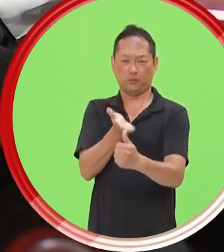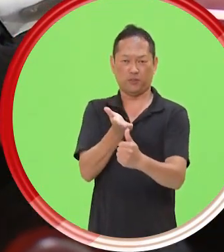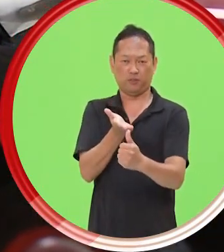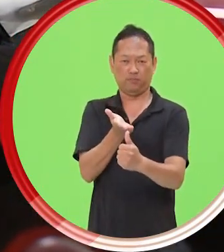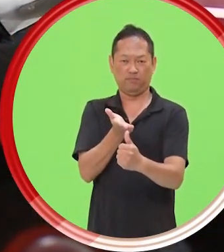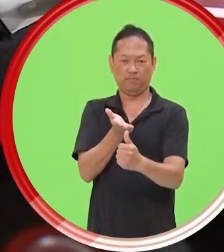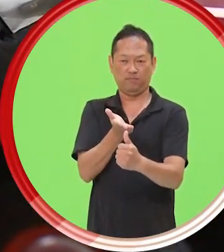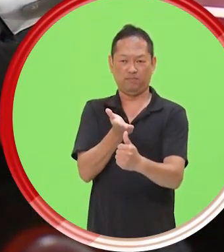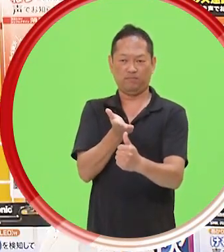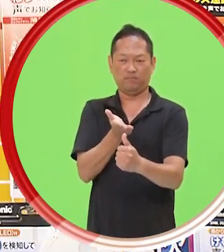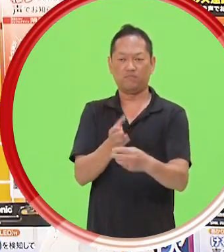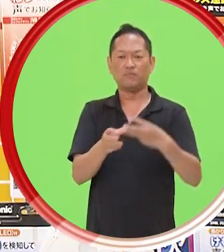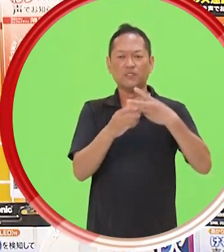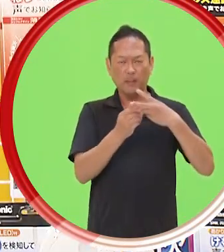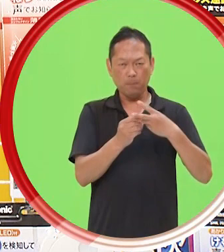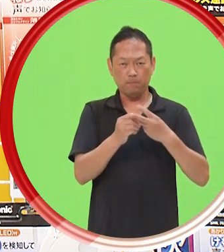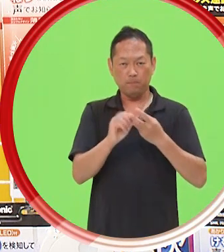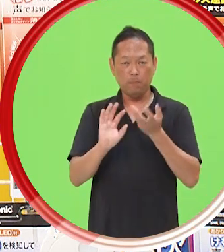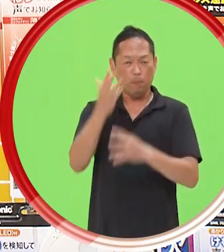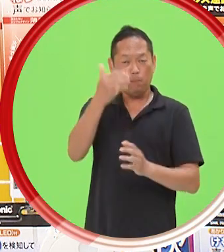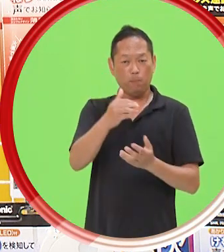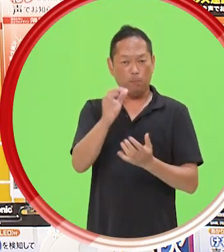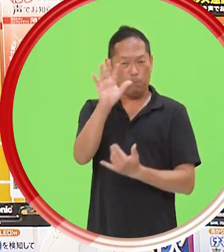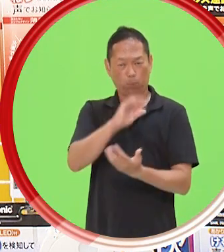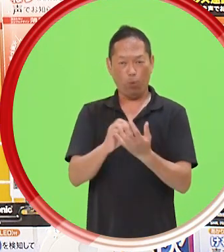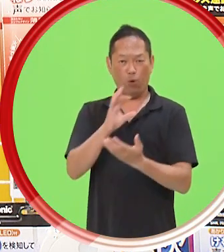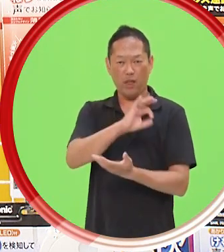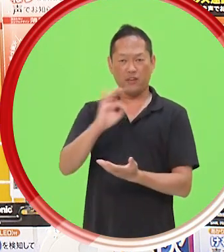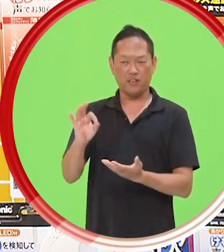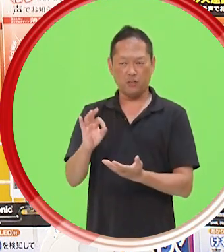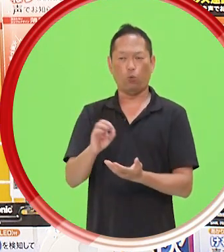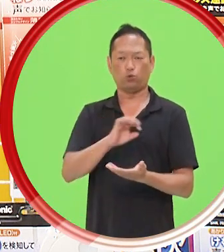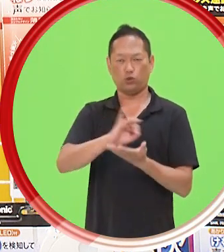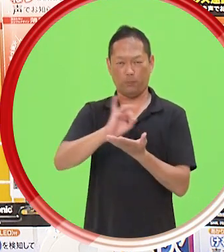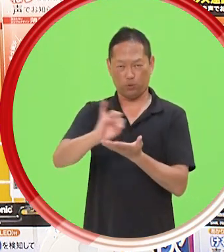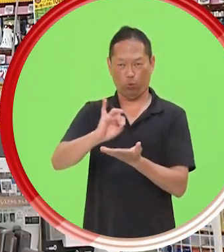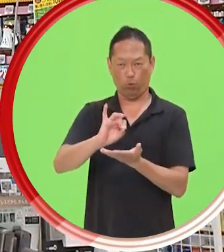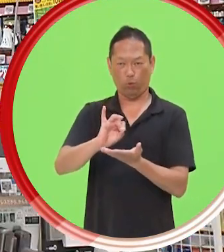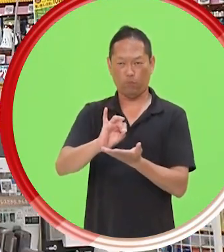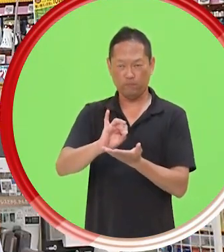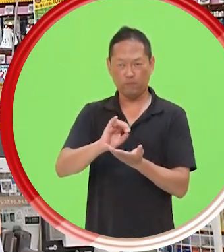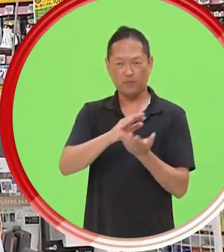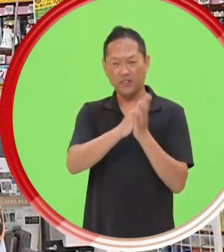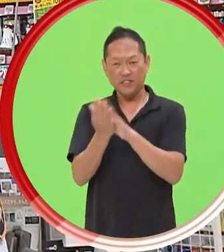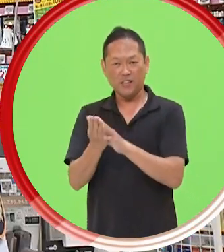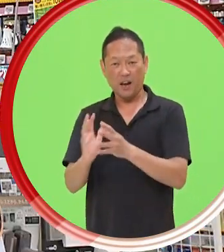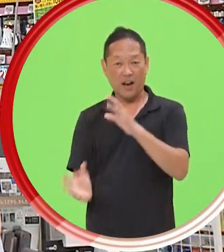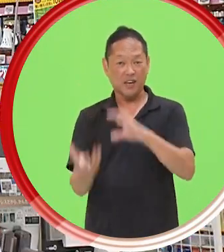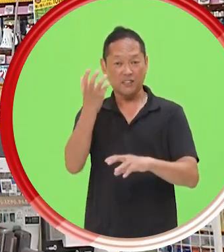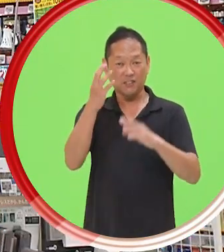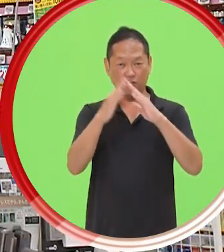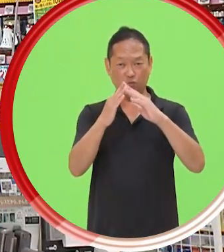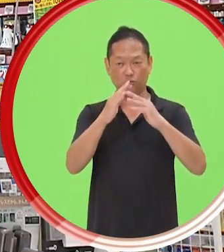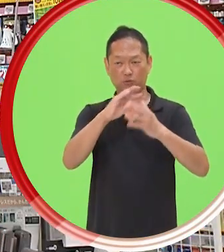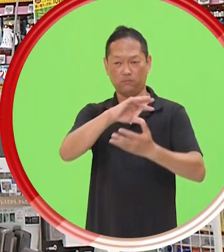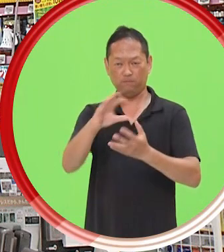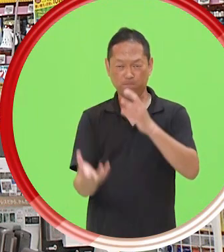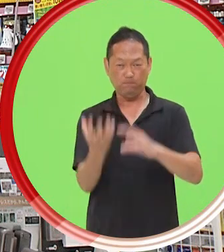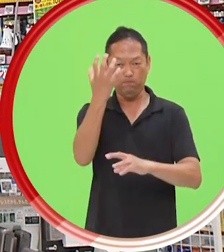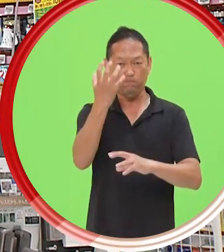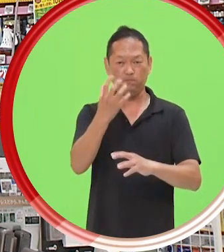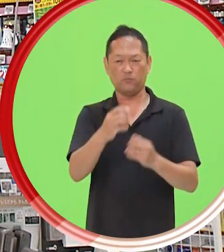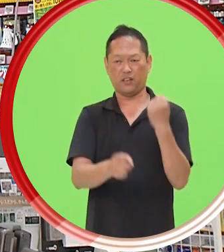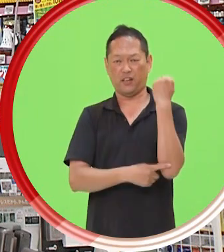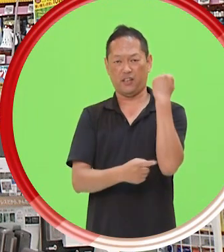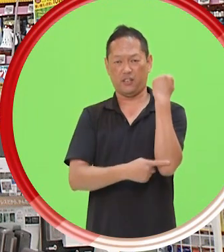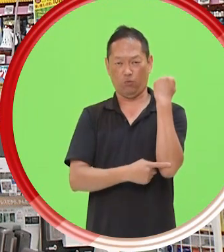くことをお勧めします。 その3、防炎品を使いましょう。 死者が発生した住宅火災で